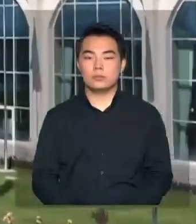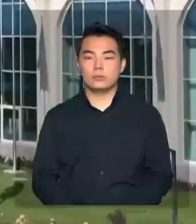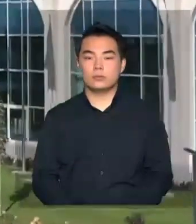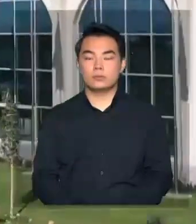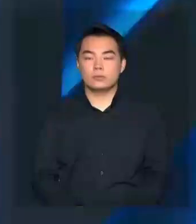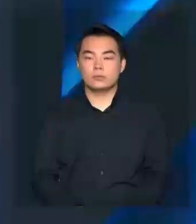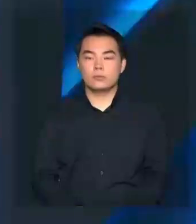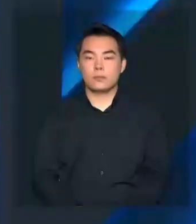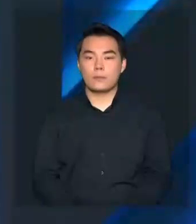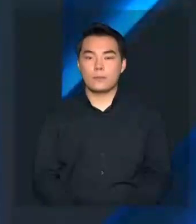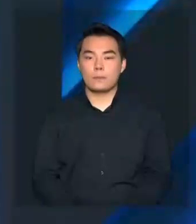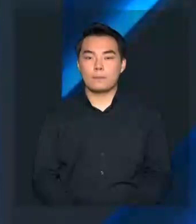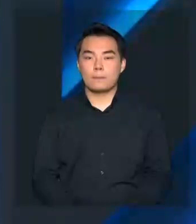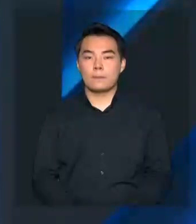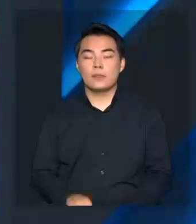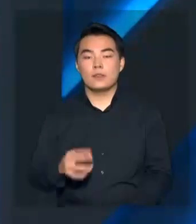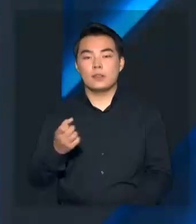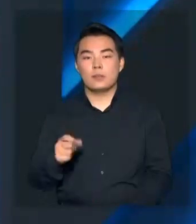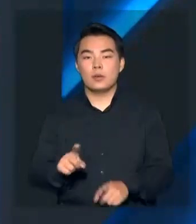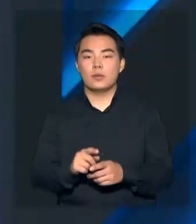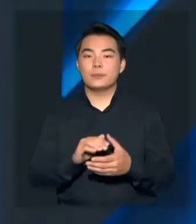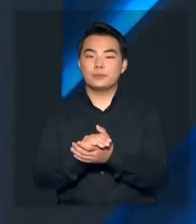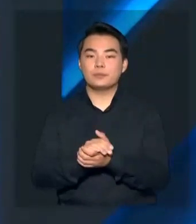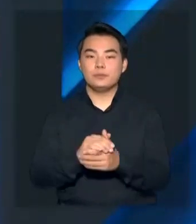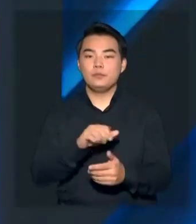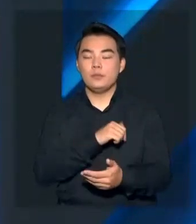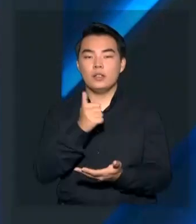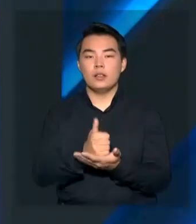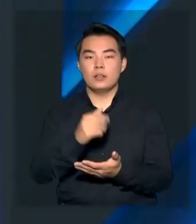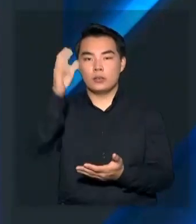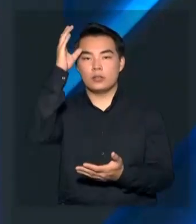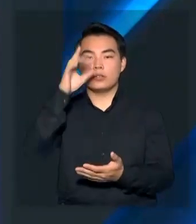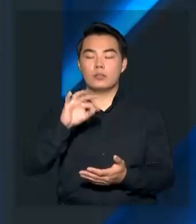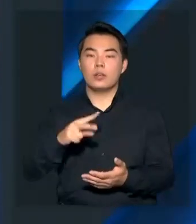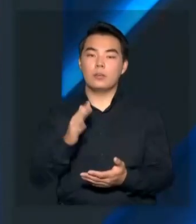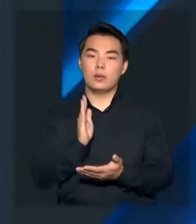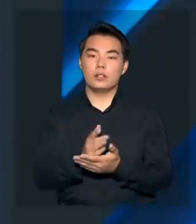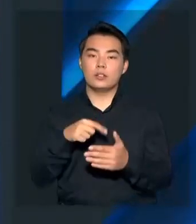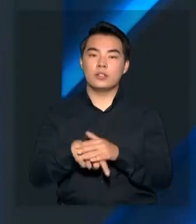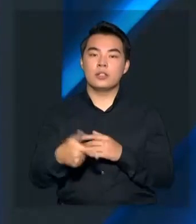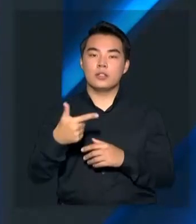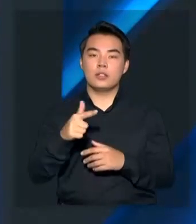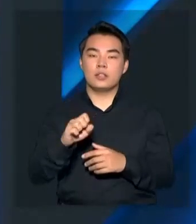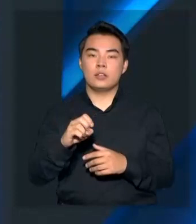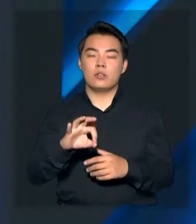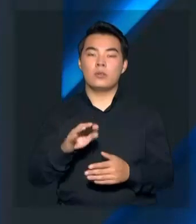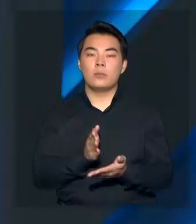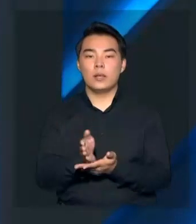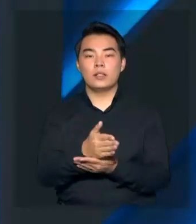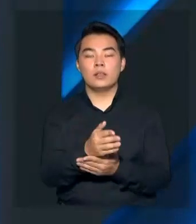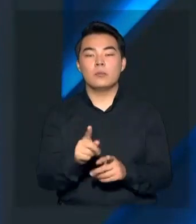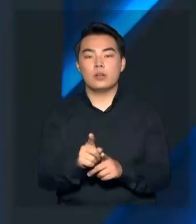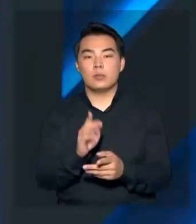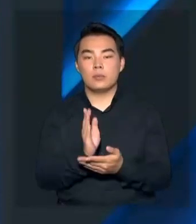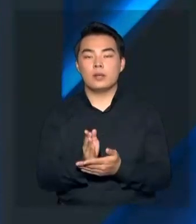Самарканд. И да, интеграция и роль тюркоязычных стран в глобальных геополитических процессах, темы,